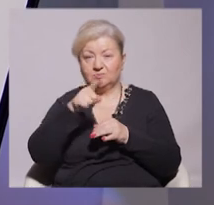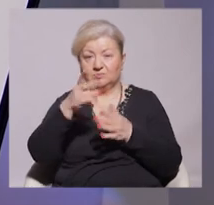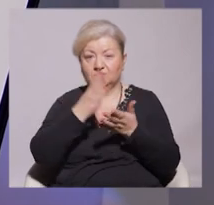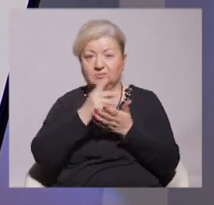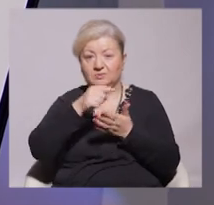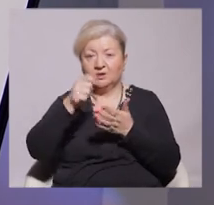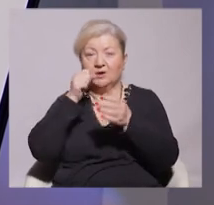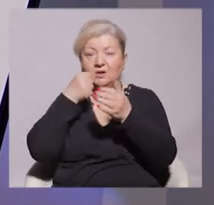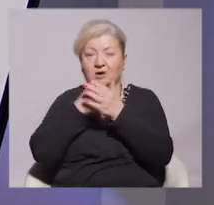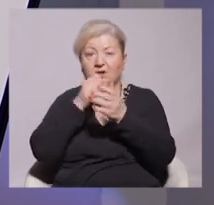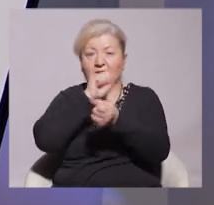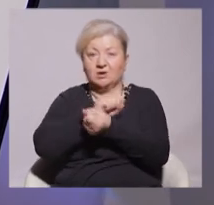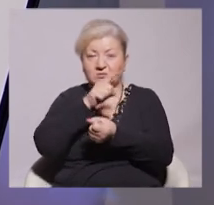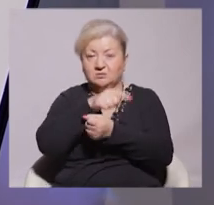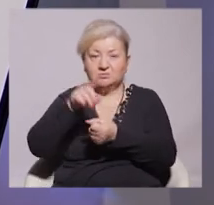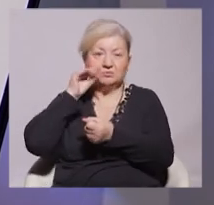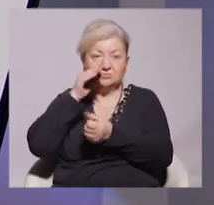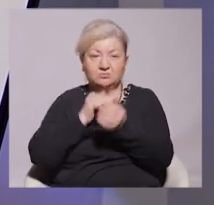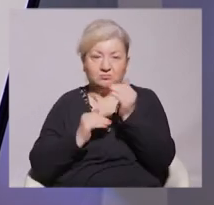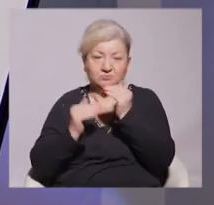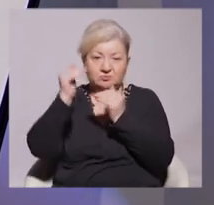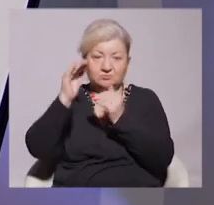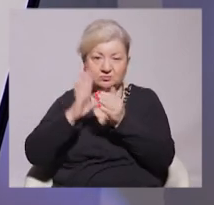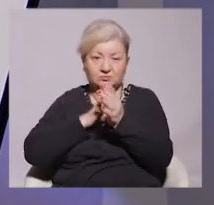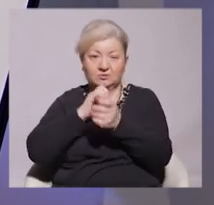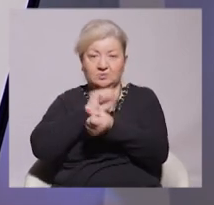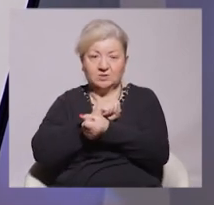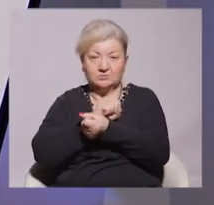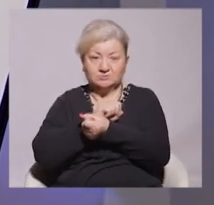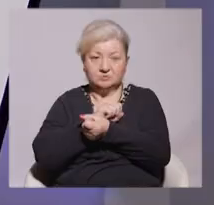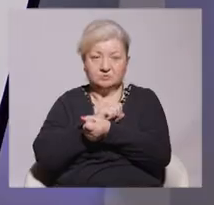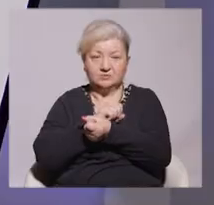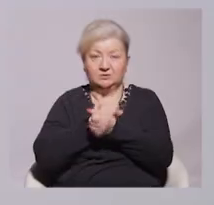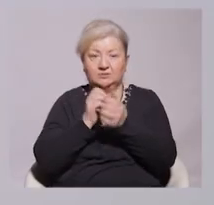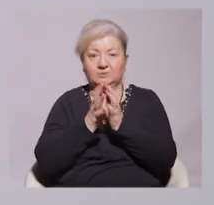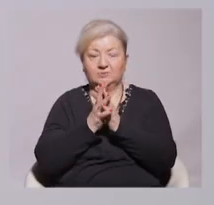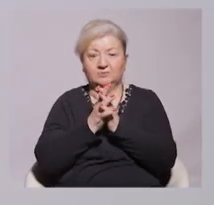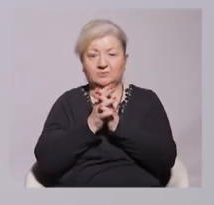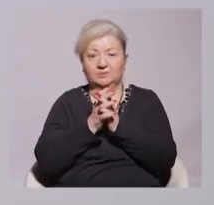პოტენციურს, მაგრამ აქ რო ავიდა, გაჩერდა, ხო? ესე იგი, საბოლოო კინეტიკური 0-ია და დაგვრჩა მხოლოდ